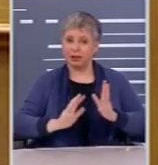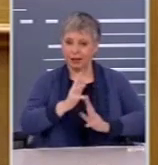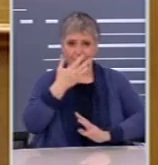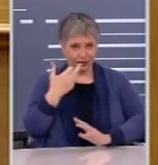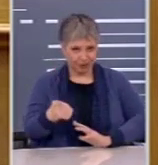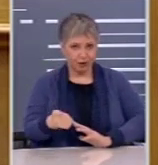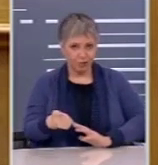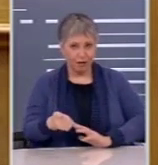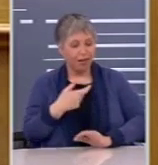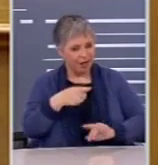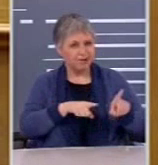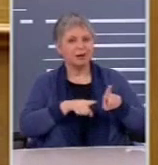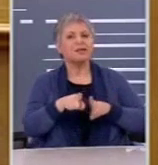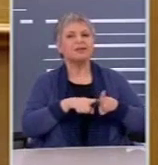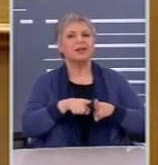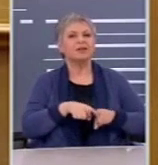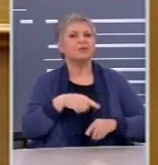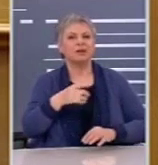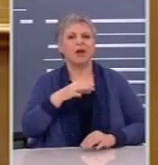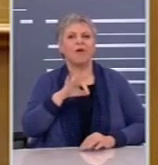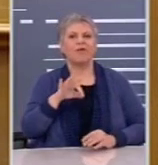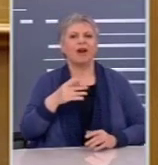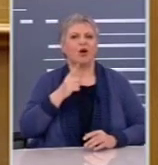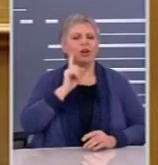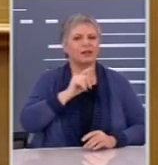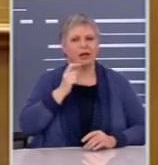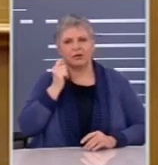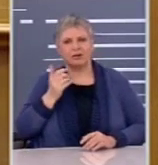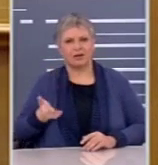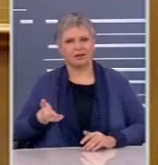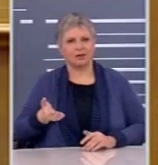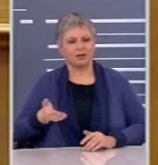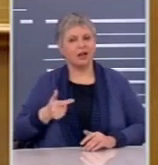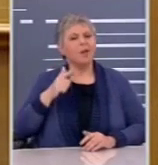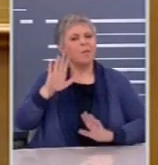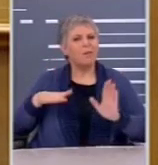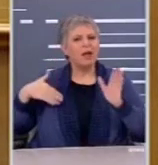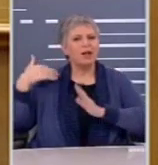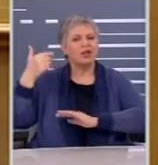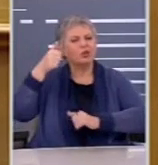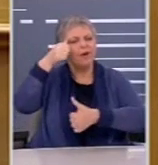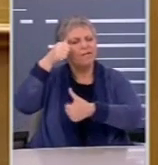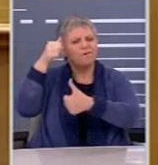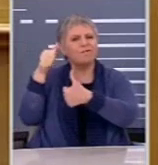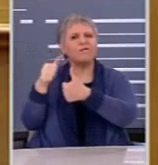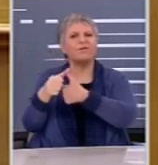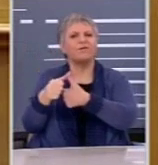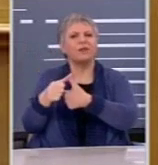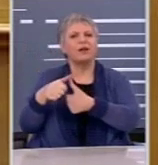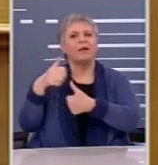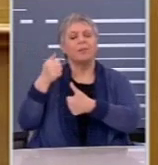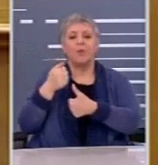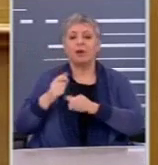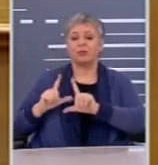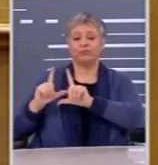Γιατί τελικά οι εξουσιαστικές σχέσεις, οι βαθιά ριζωμένες αντιλήψεις που συνδέονται με τα κοινωνικά φύλλα, τους άνδρες